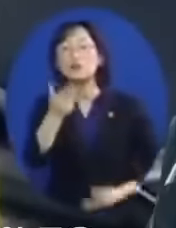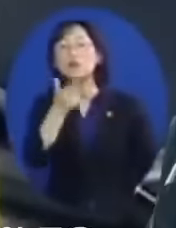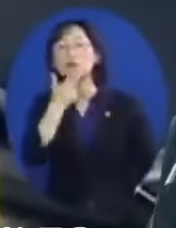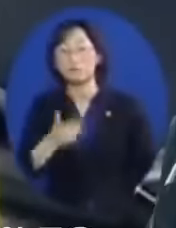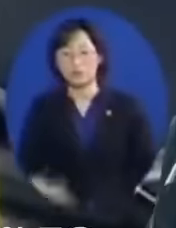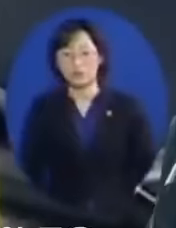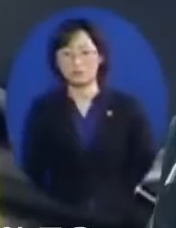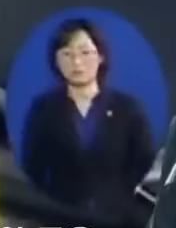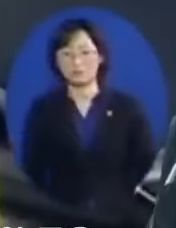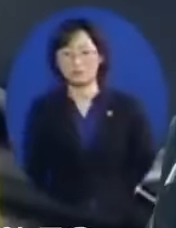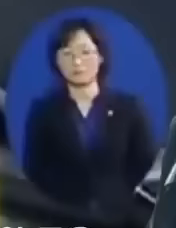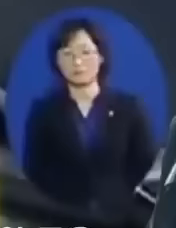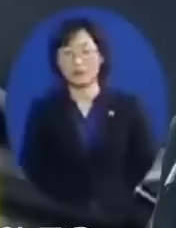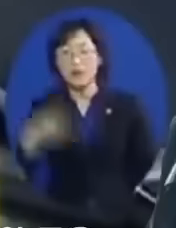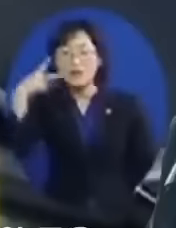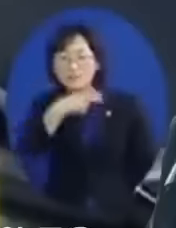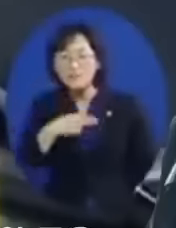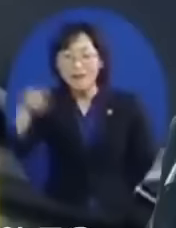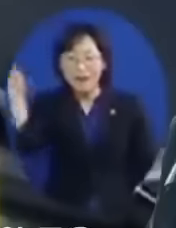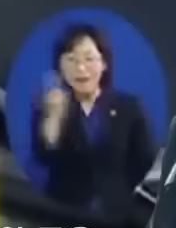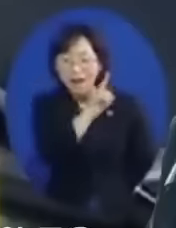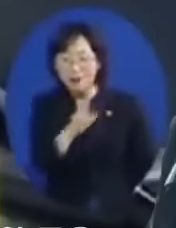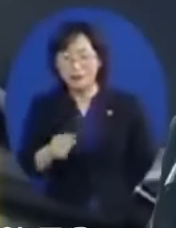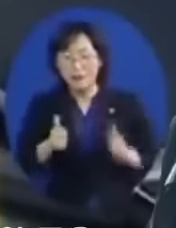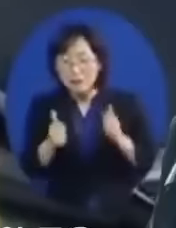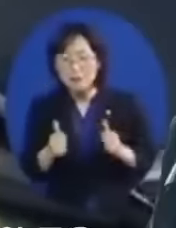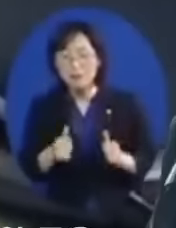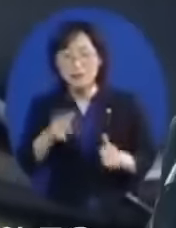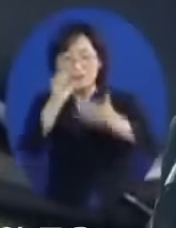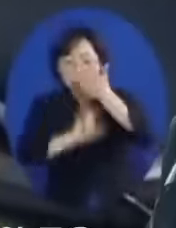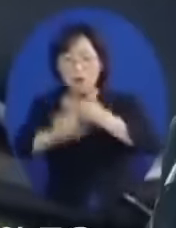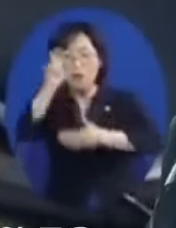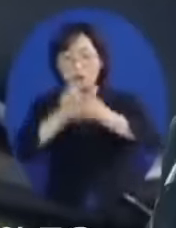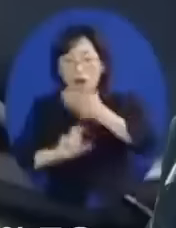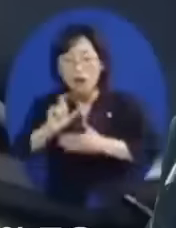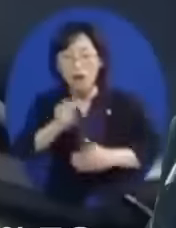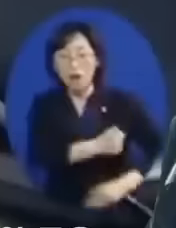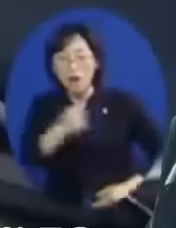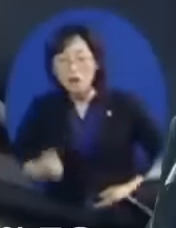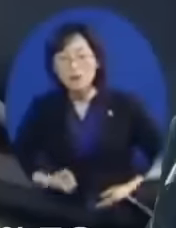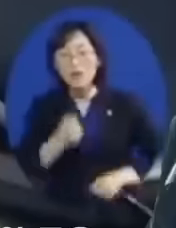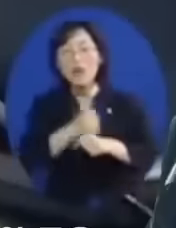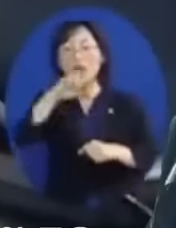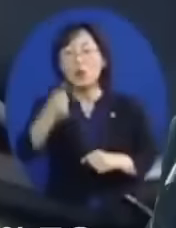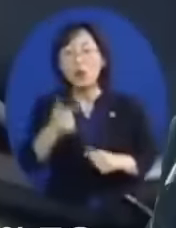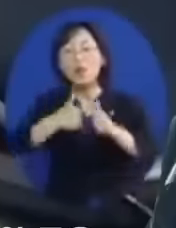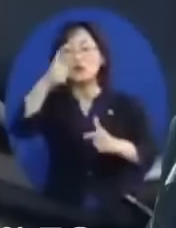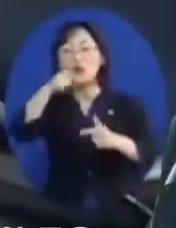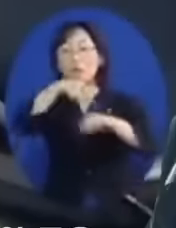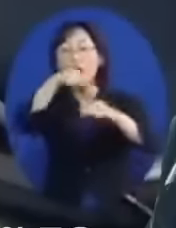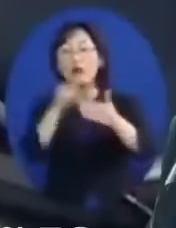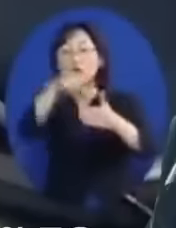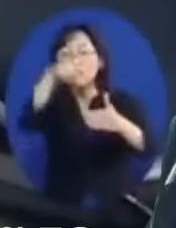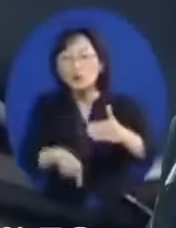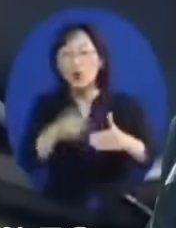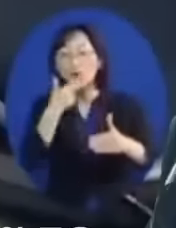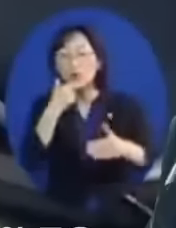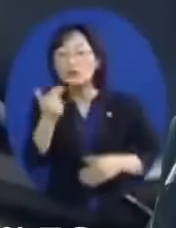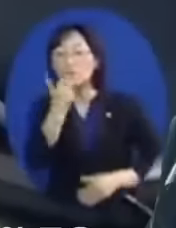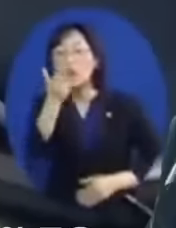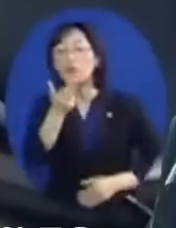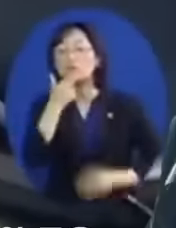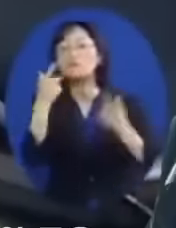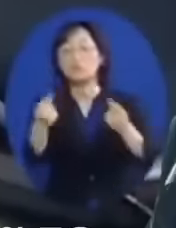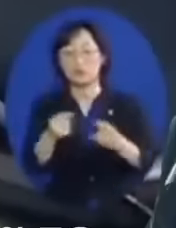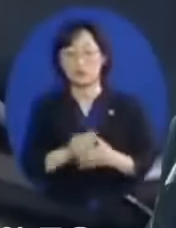없습니다. 금식을 아무리 하고 철학을 아무리 하고 아무리 헌신해도 예수가 마음속에 없으면 생명이 없습니다.